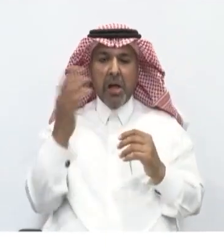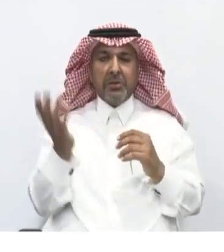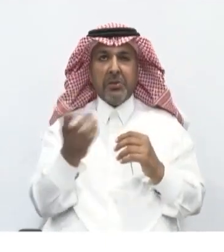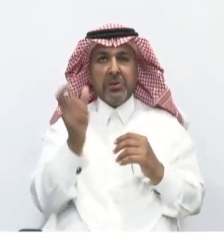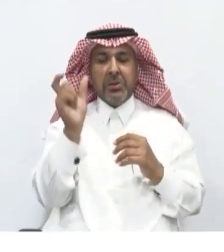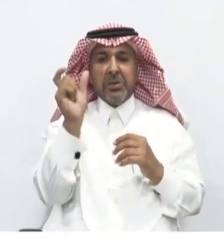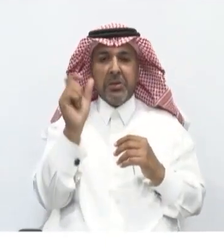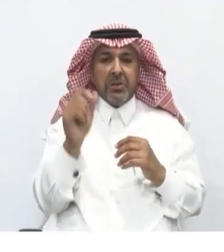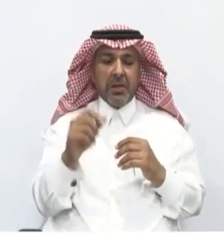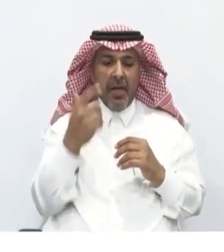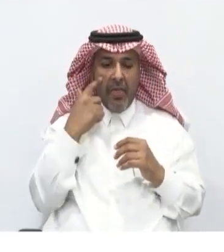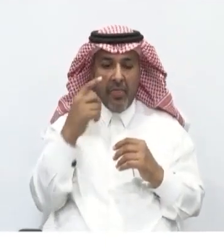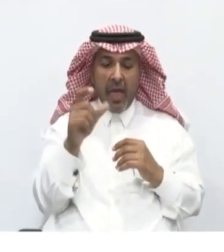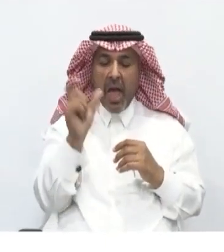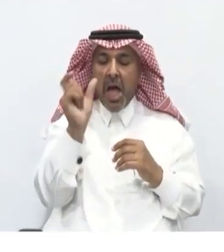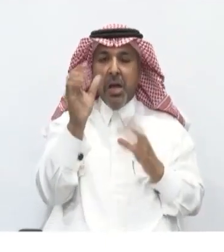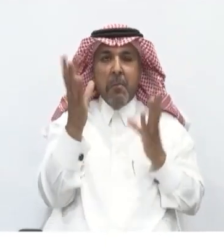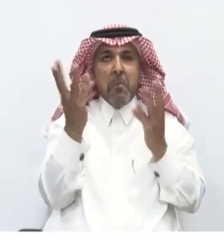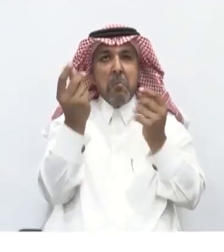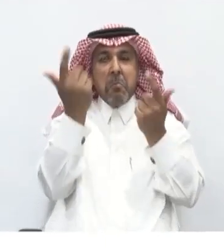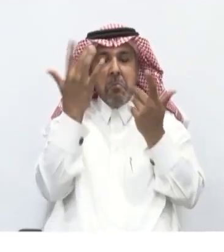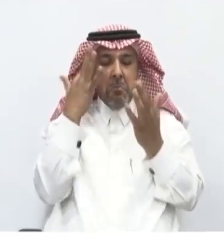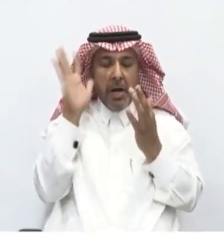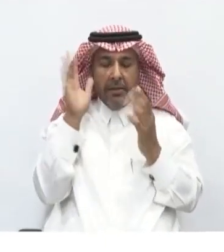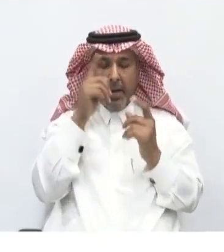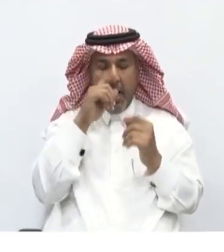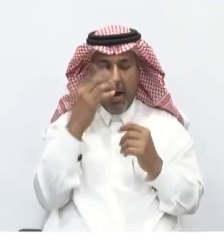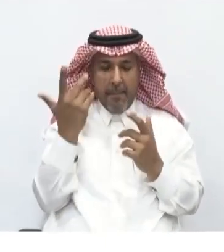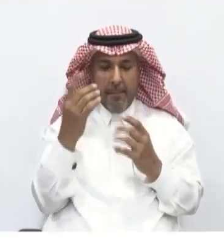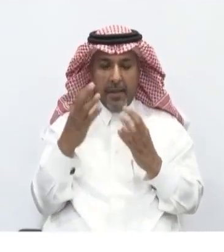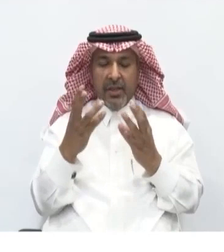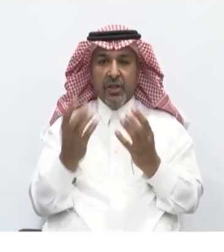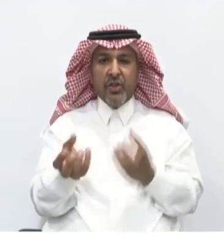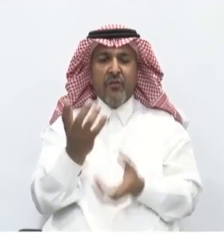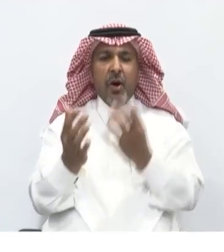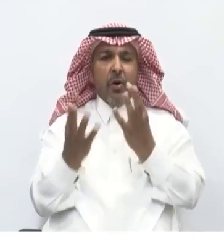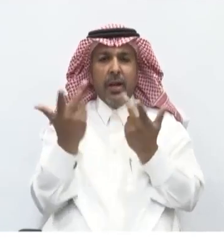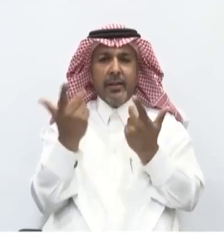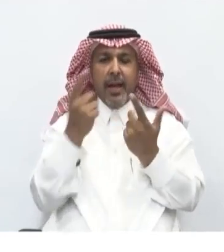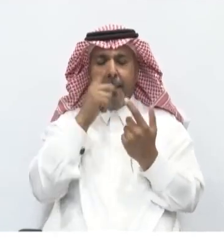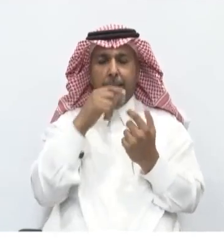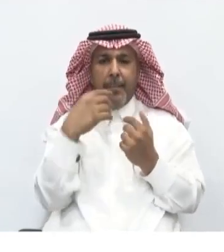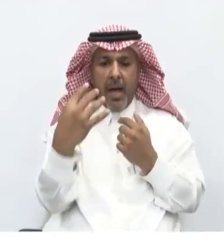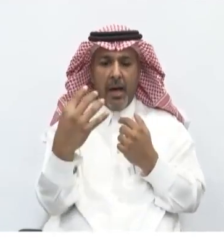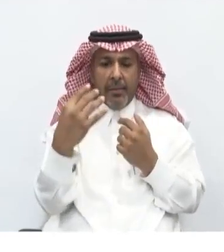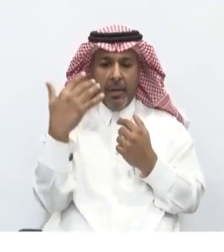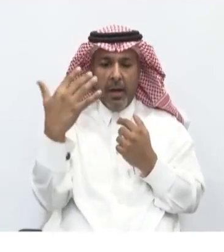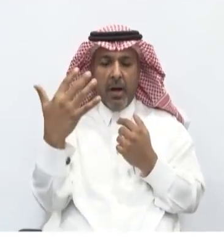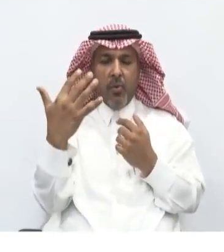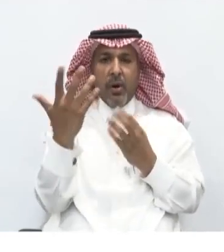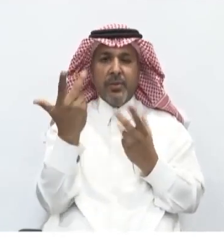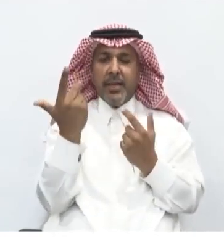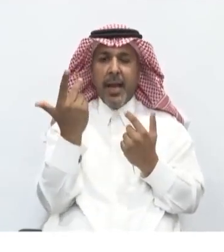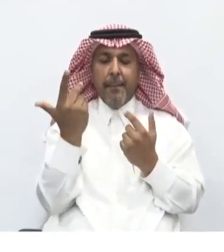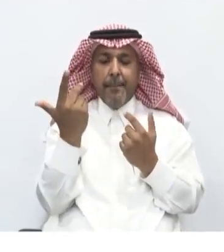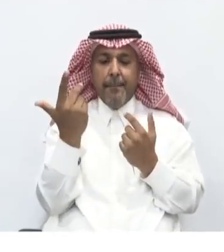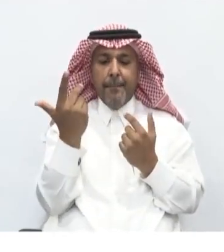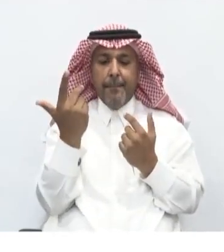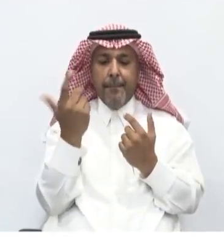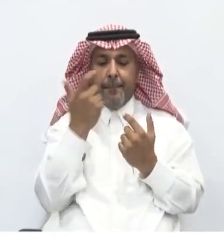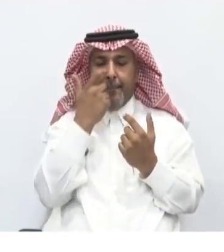اذا ان ضرب الان ناقص واحد لذا فان التفاعلات التي فيها اربعه وخمس مواد يمكن كتابه